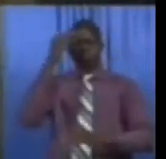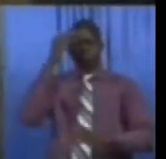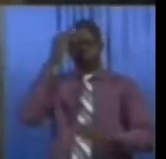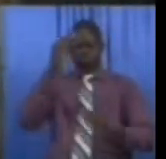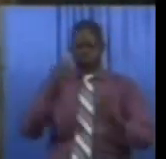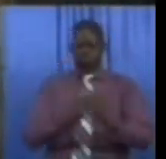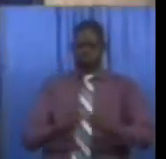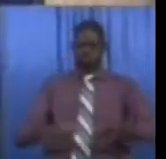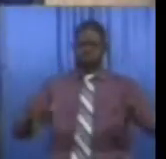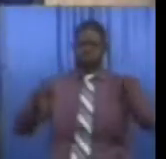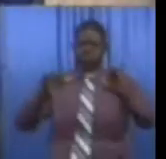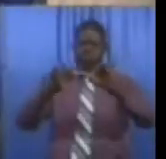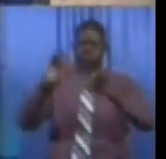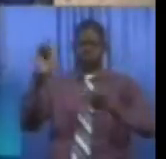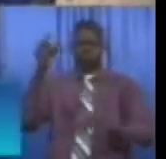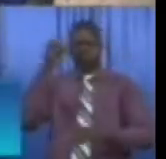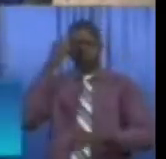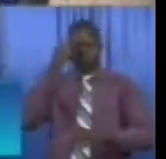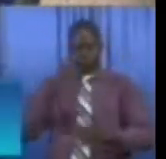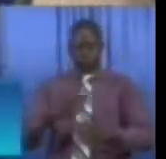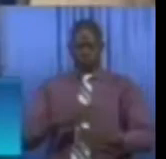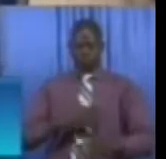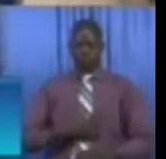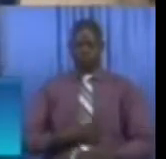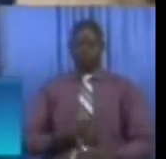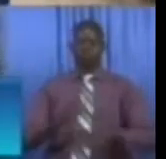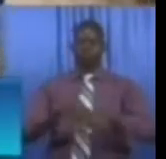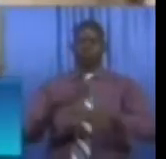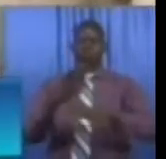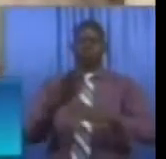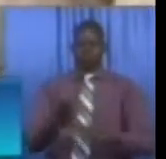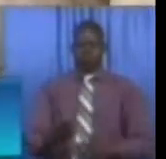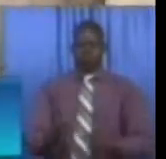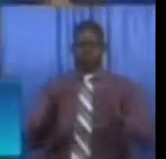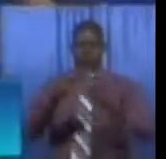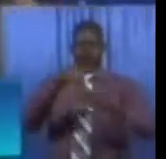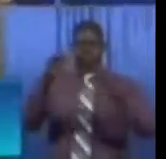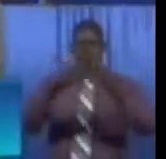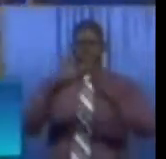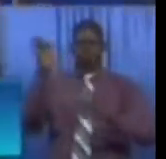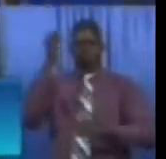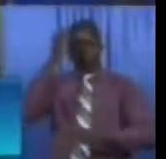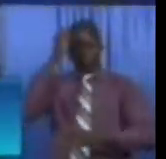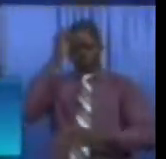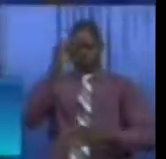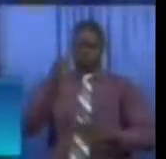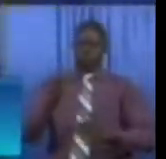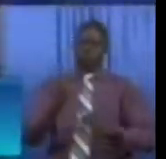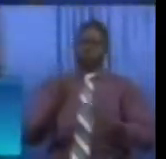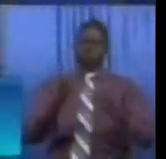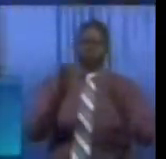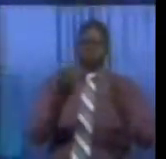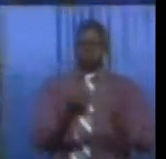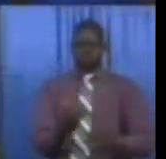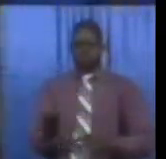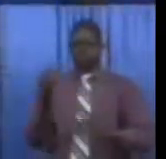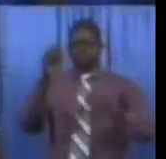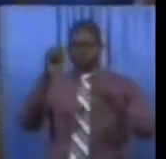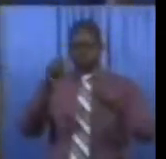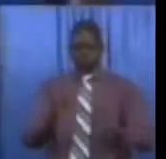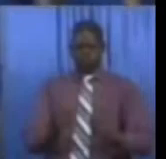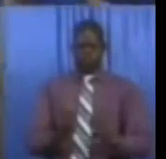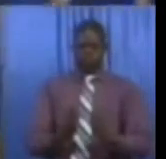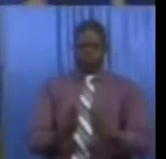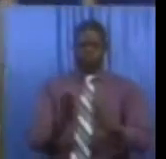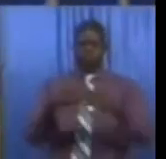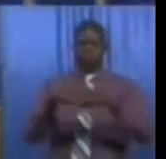mesures gouvernementales. Et son souhait est qu'après les institutions de l'État, cet acte patriotique puisse être suivi dans